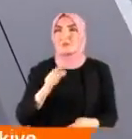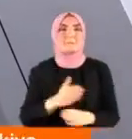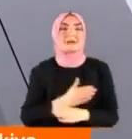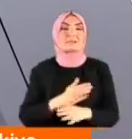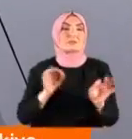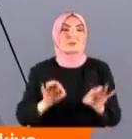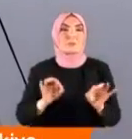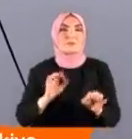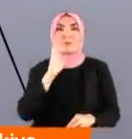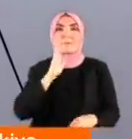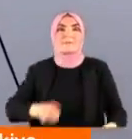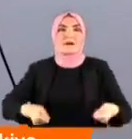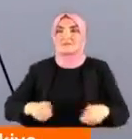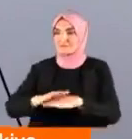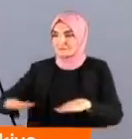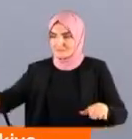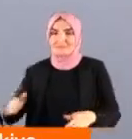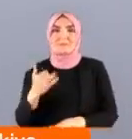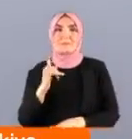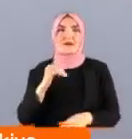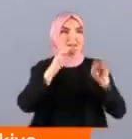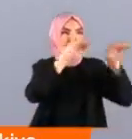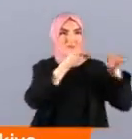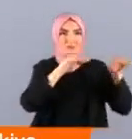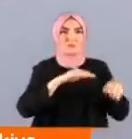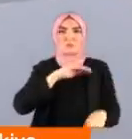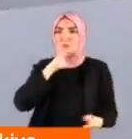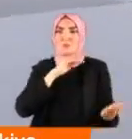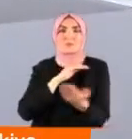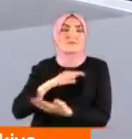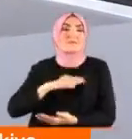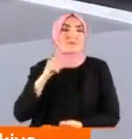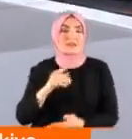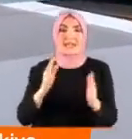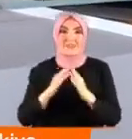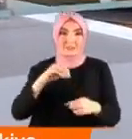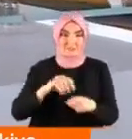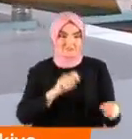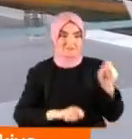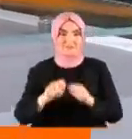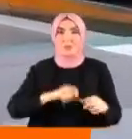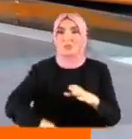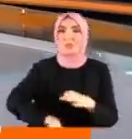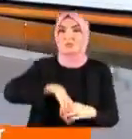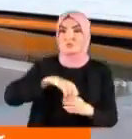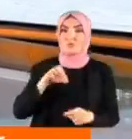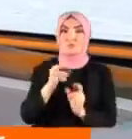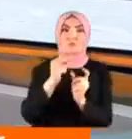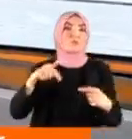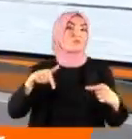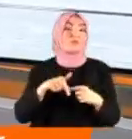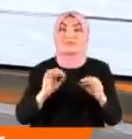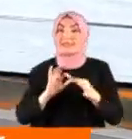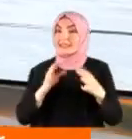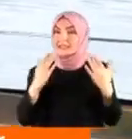raflarını süslemeye başladı. Peki ama ev yapımı turşu yapmanın püf noktaları neler? İstanbul'un en meşhur turşucularına